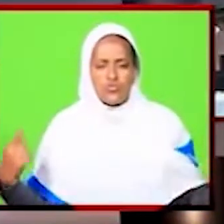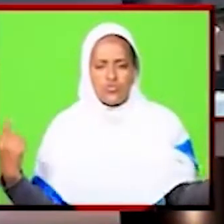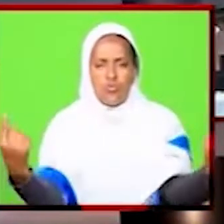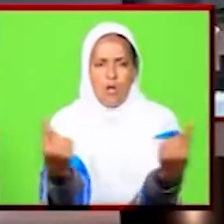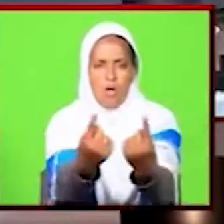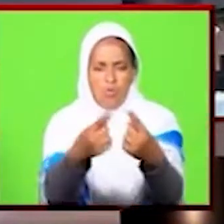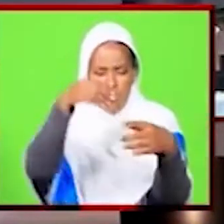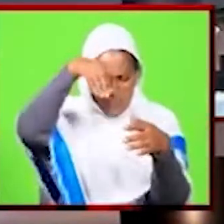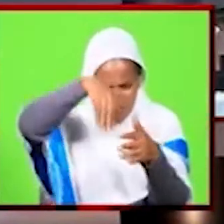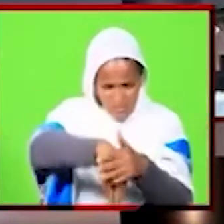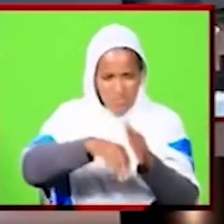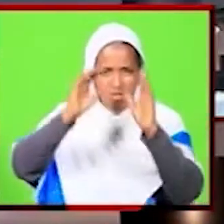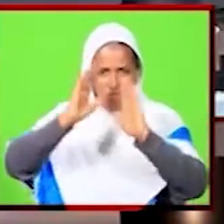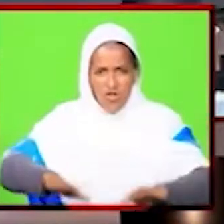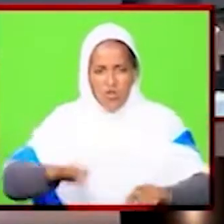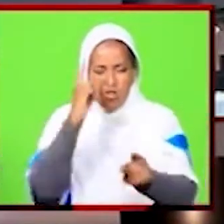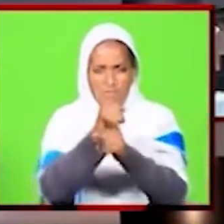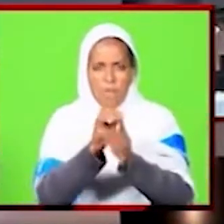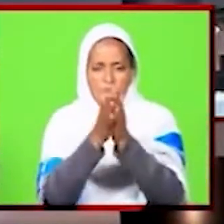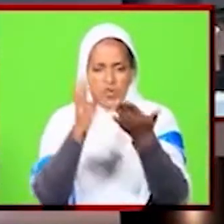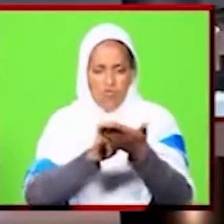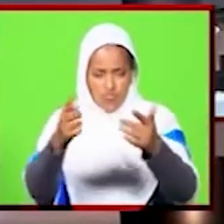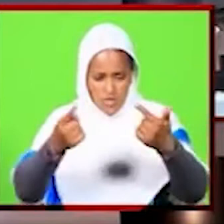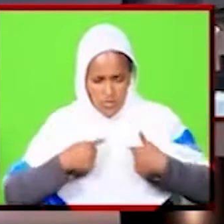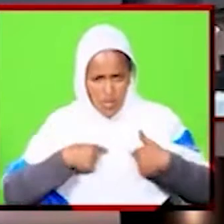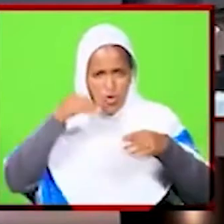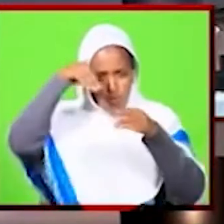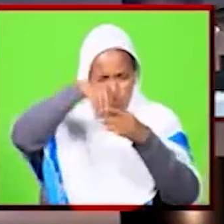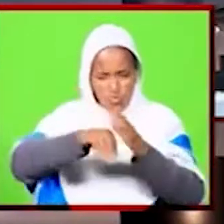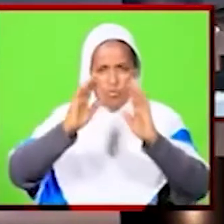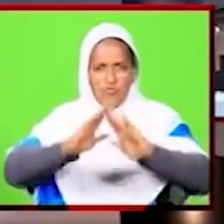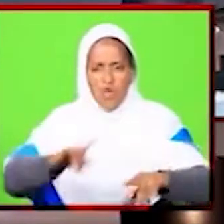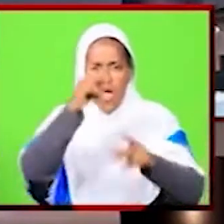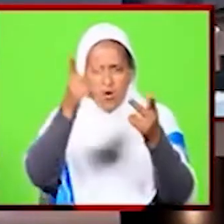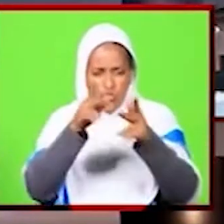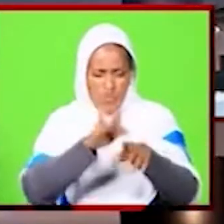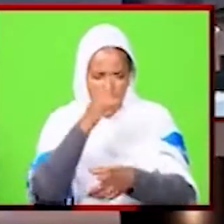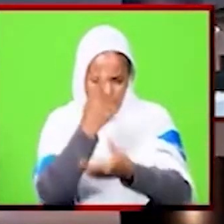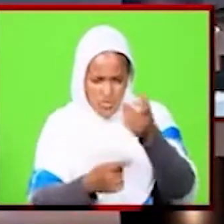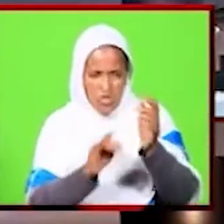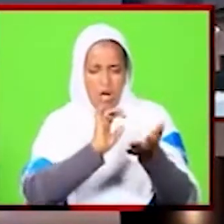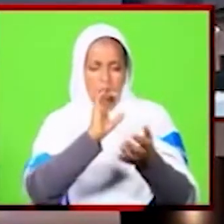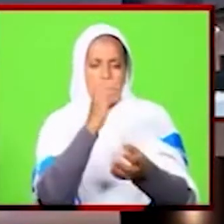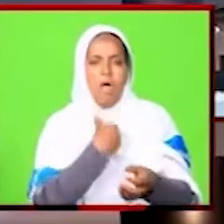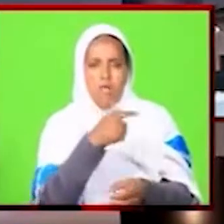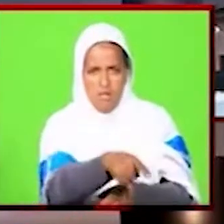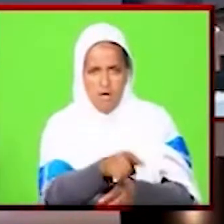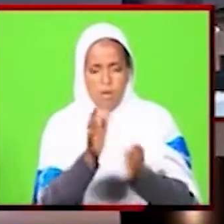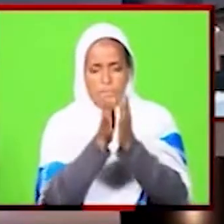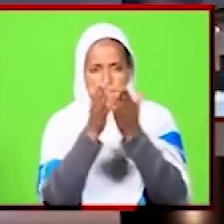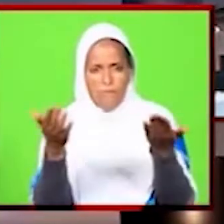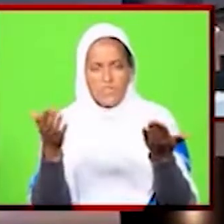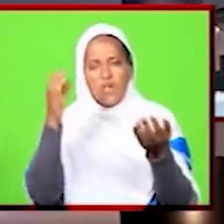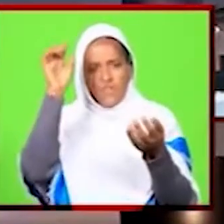ወጥቶ ሁለንተና ዙሪያ የፈረሰው ወደ ውስጥ መሆኑ ልክ መጽሐፍ ቅዱስ እንደሚነግር ወደ ውስጥ መፍረሱን ግን ደግሞ አንድ ቦታ ላይ